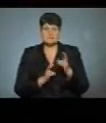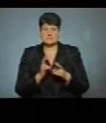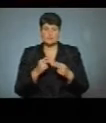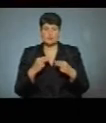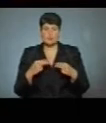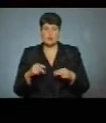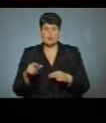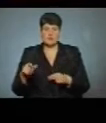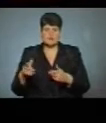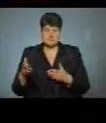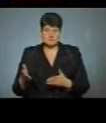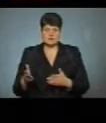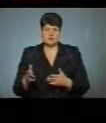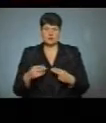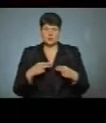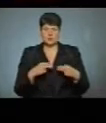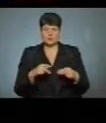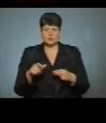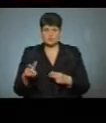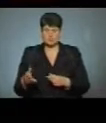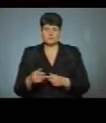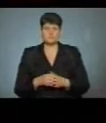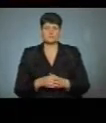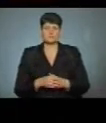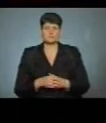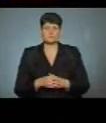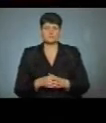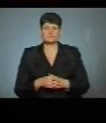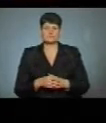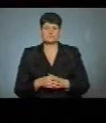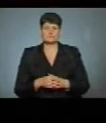продавці, що торгують, і